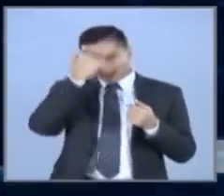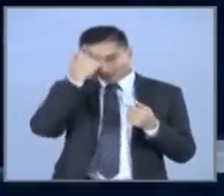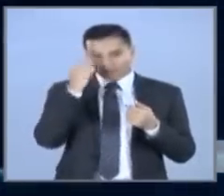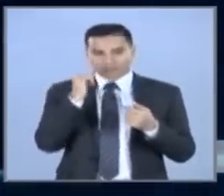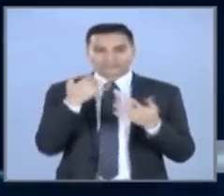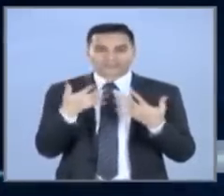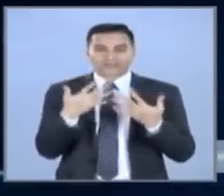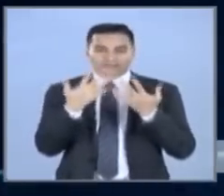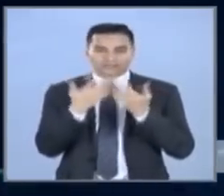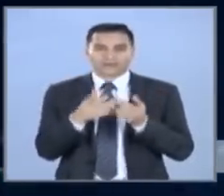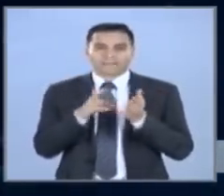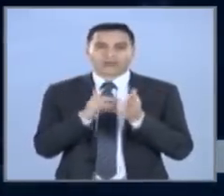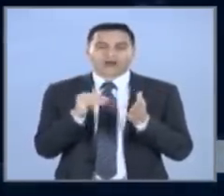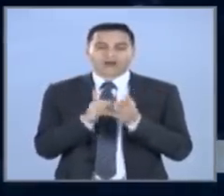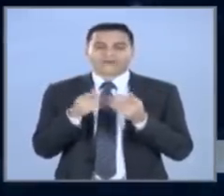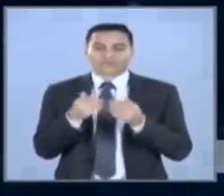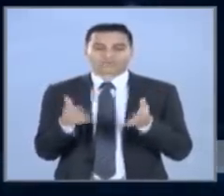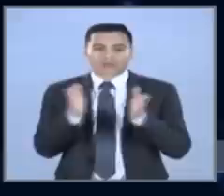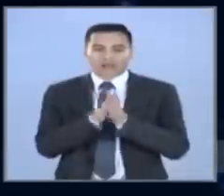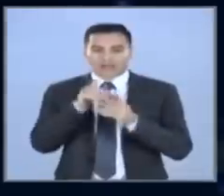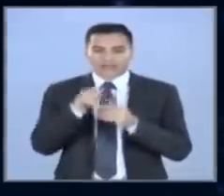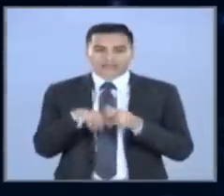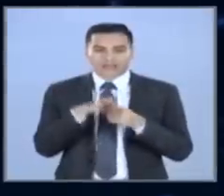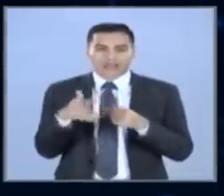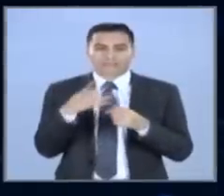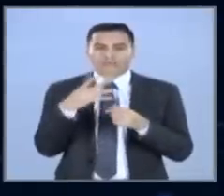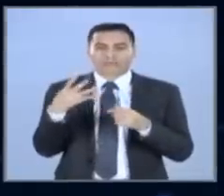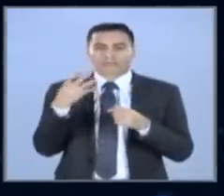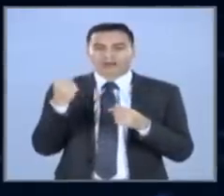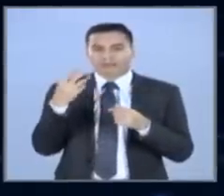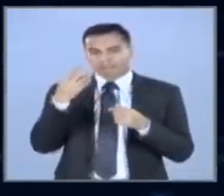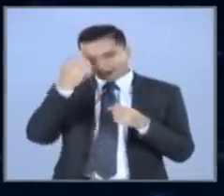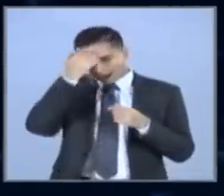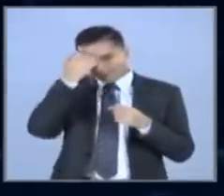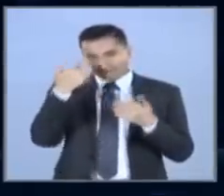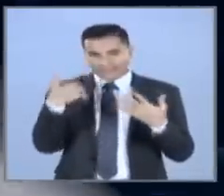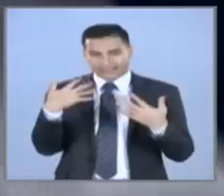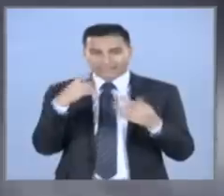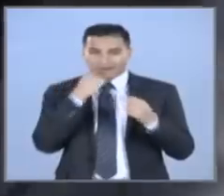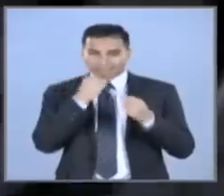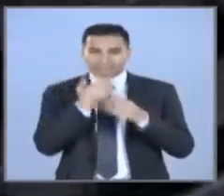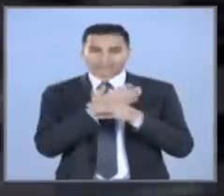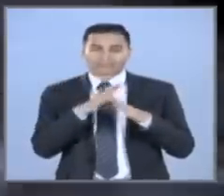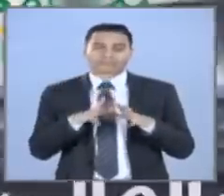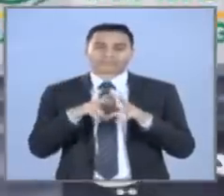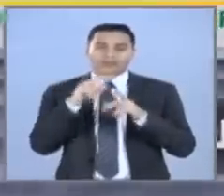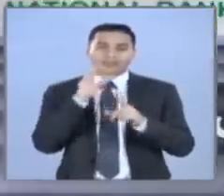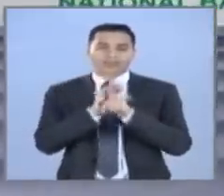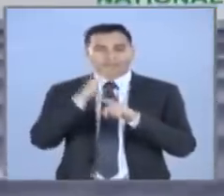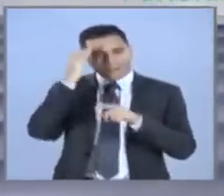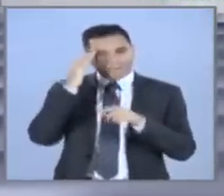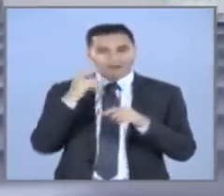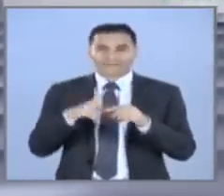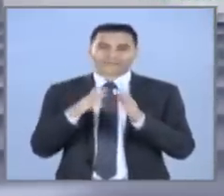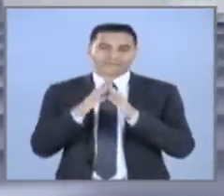142,500 جنيه، ويبقى مجموع المبلغ من أول حلقة لحد دلوقتي 440,000 جنيه من البنك الأهلي لدعم المرأة